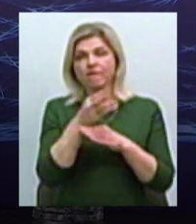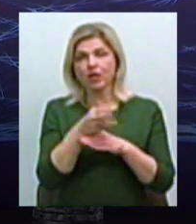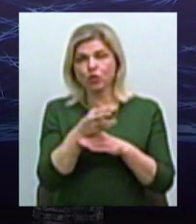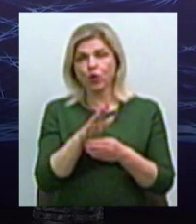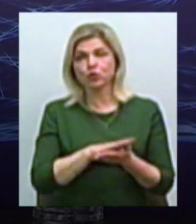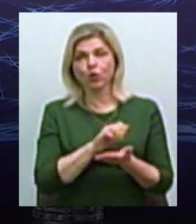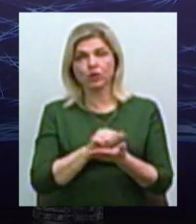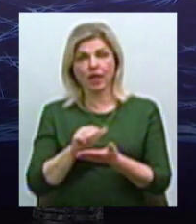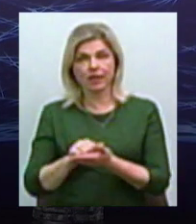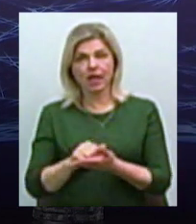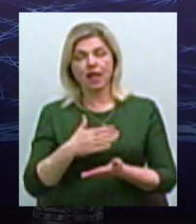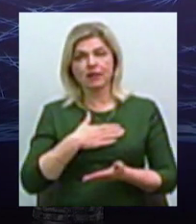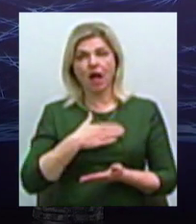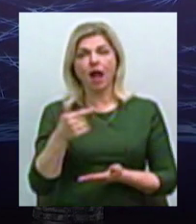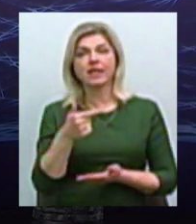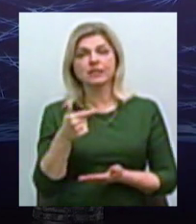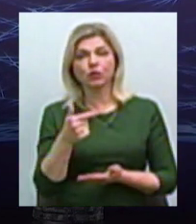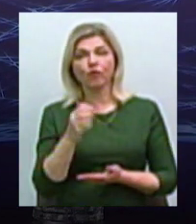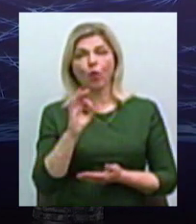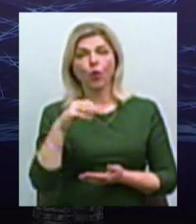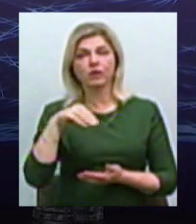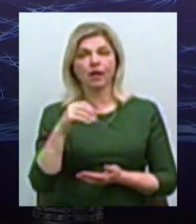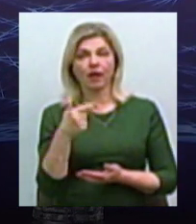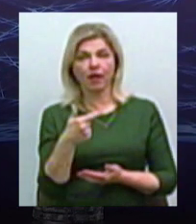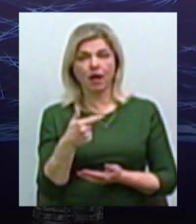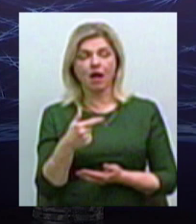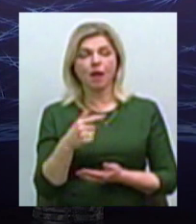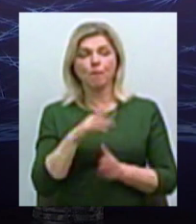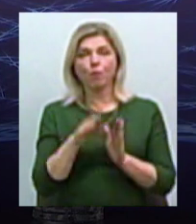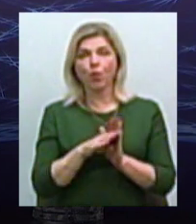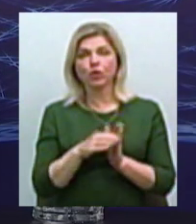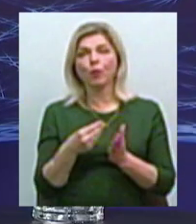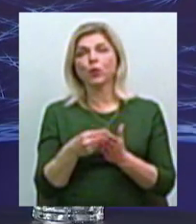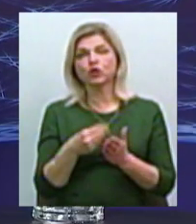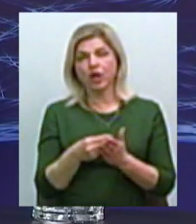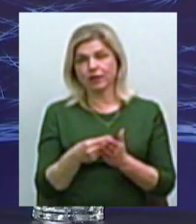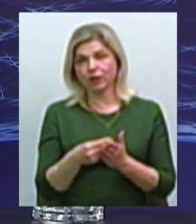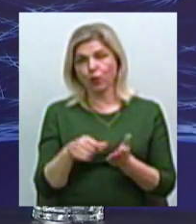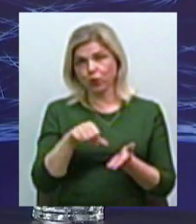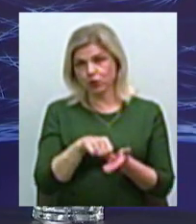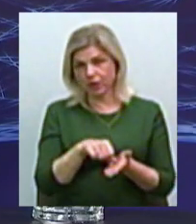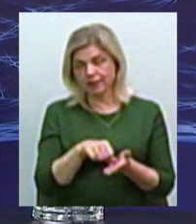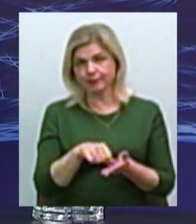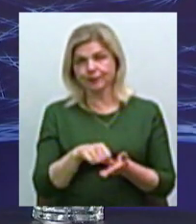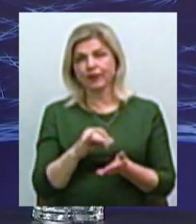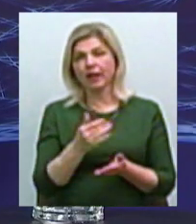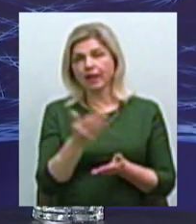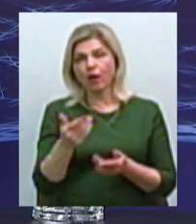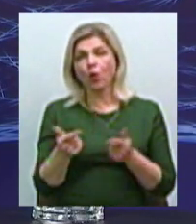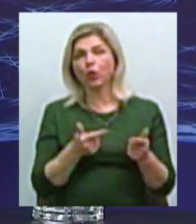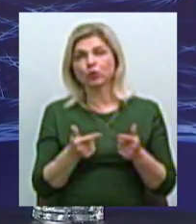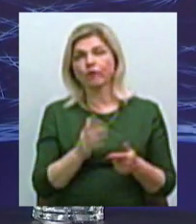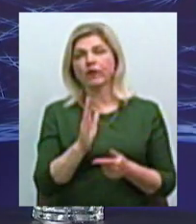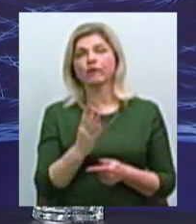З нашої сторони Галицинівської ОТГ була розроблена програма «Проектний менеджмент під бюджет участі». І її імплементували в 4